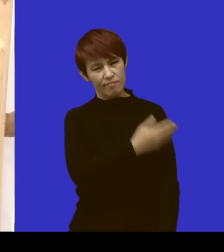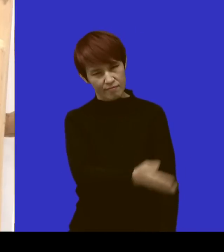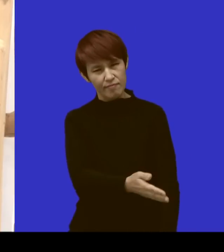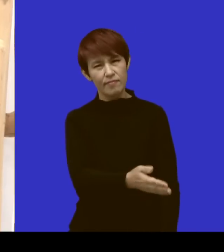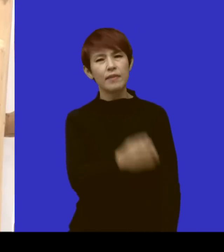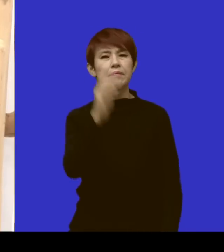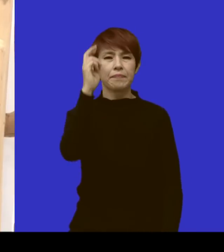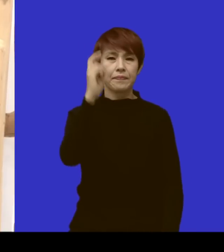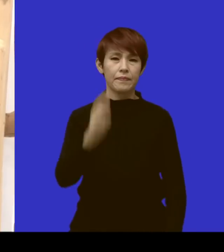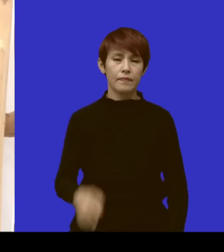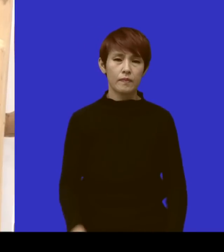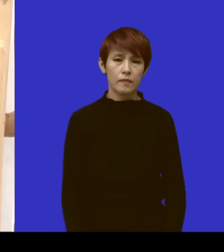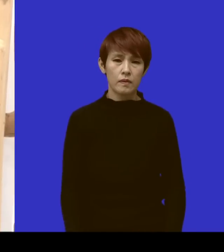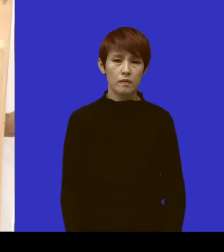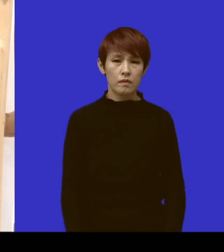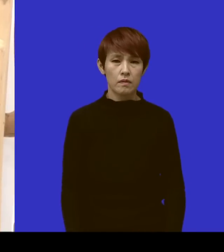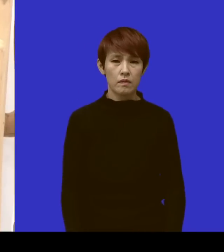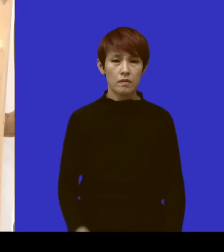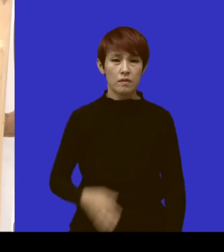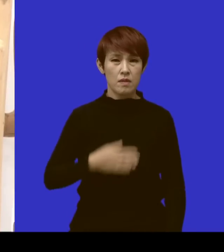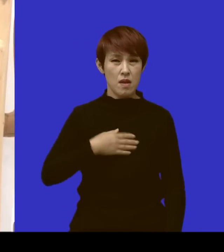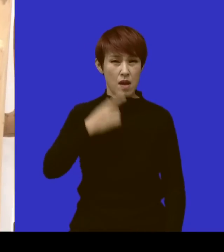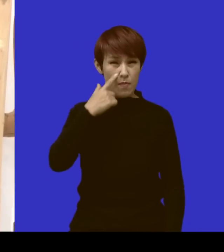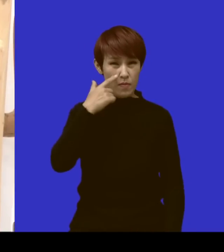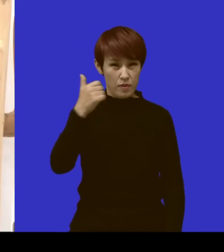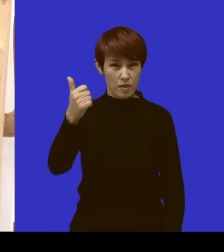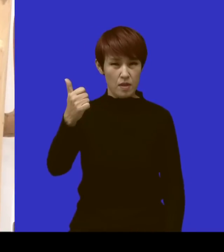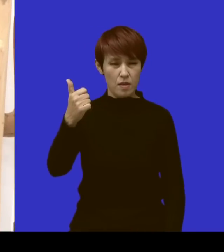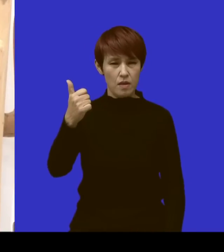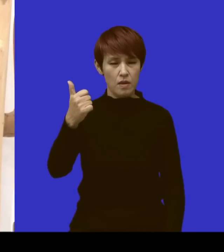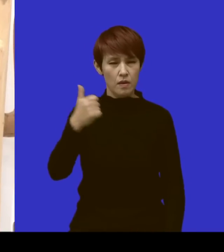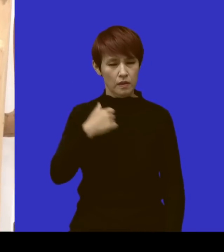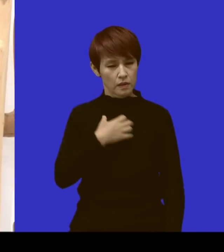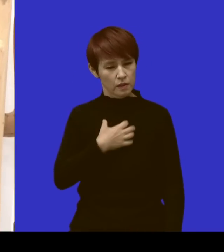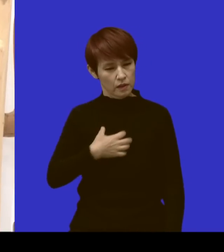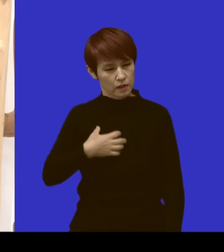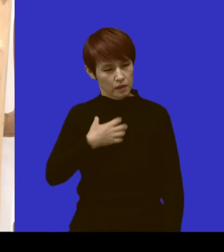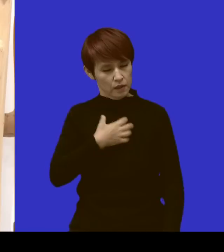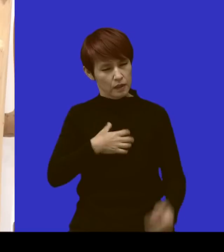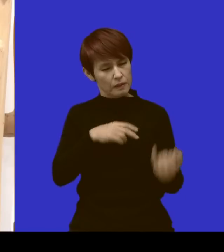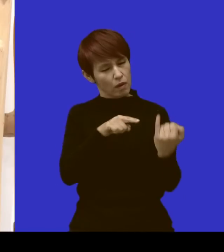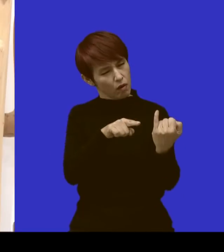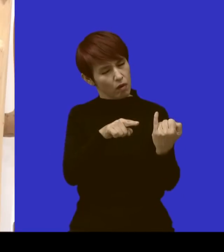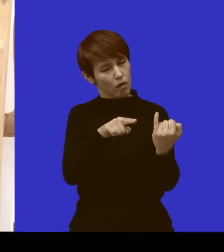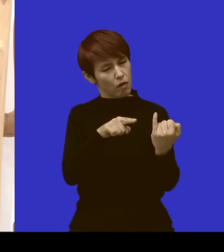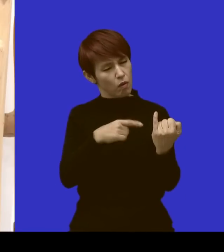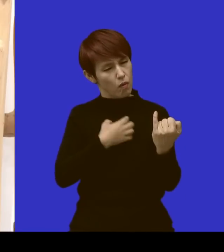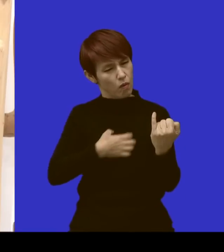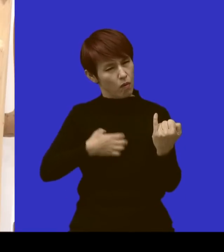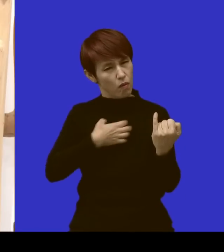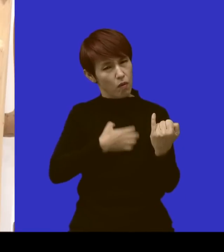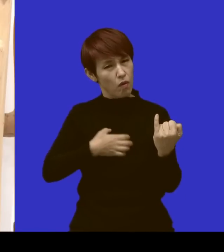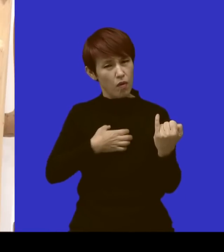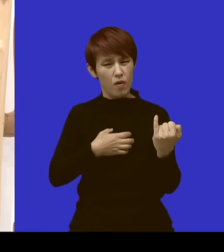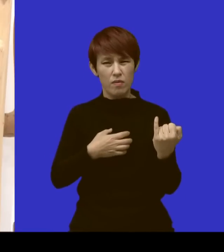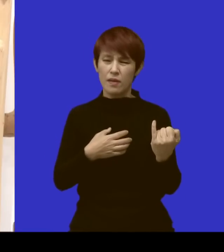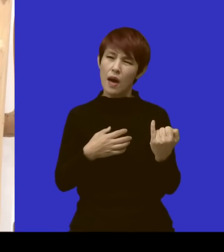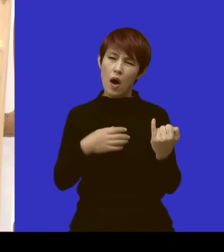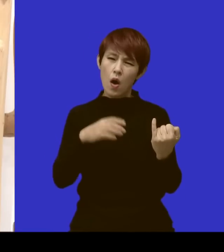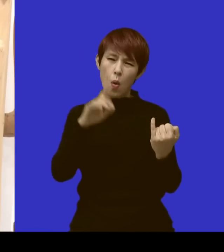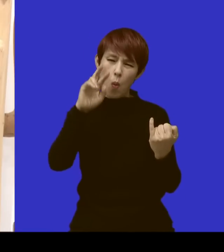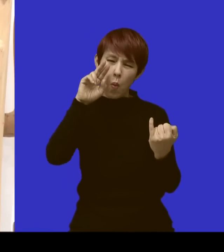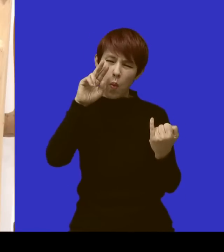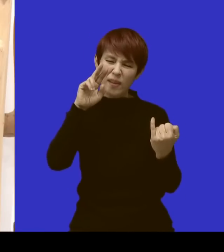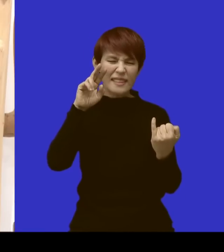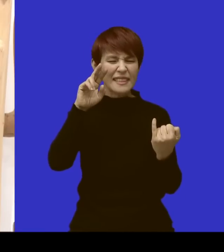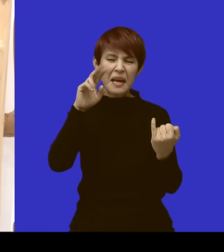외면하고 있었던 부분들을 아버지가 이제 병원에 있으면서 걱정하시면서 이제 짚어주셨고 네. 저희가 그래도 혹시 몰라 그냥